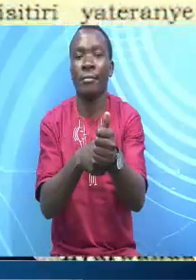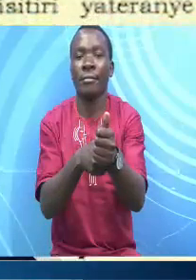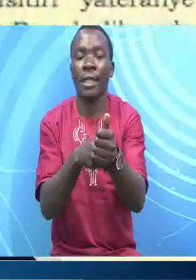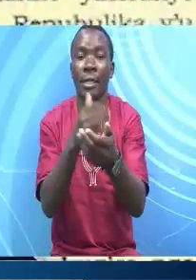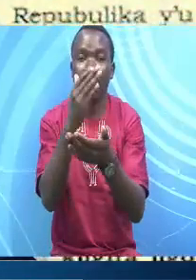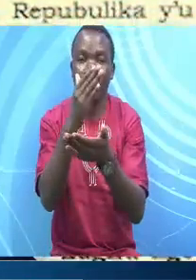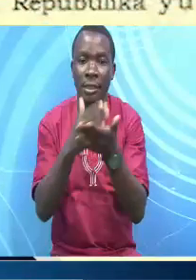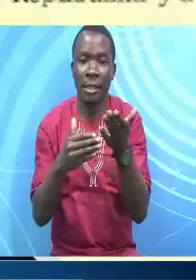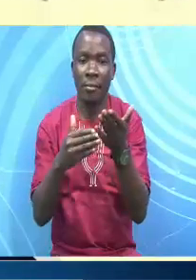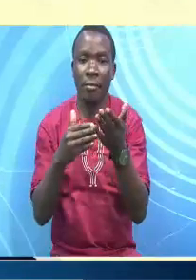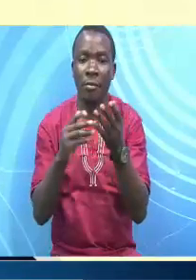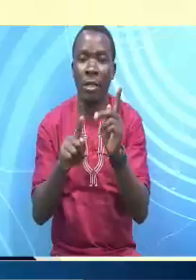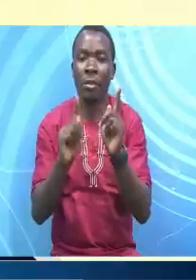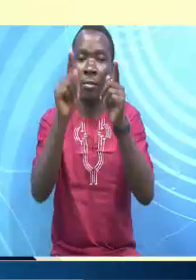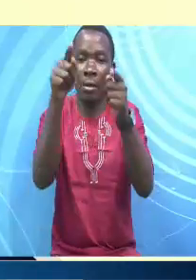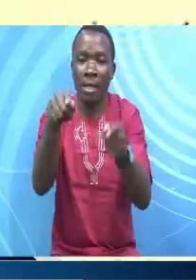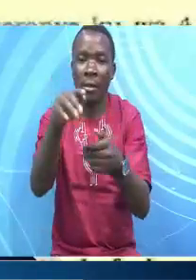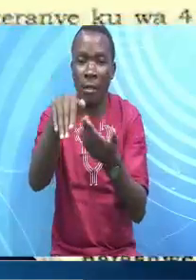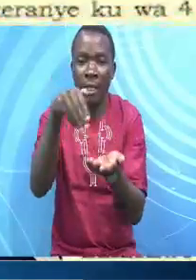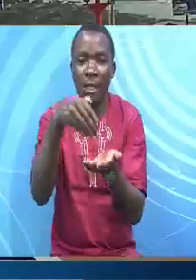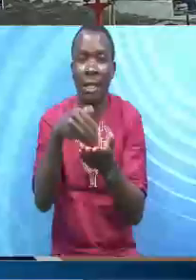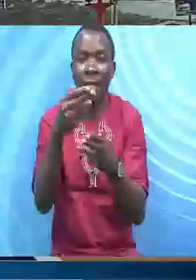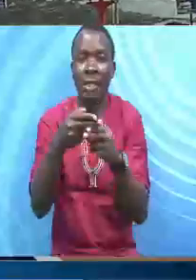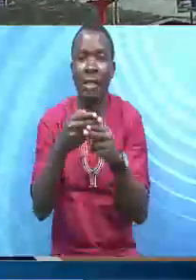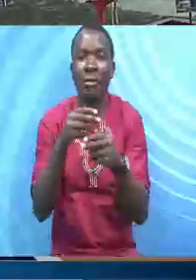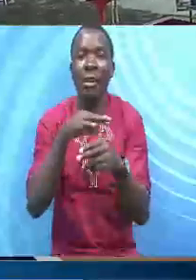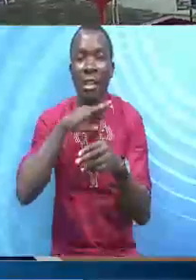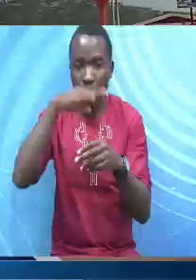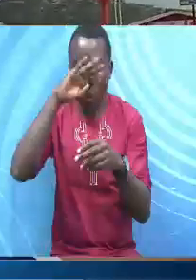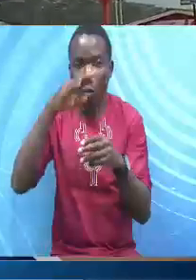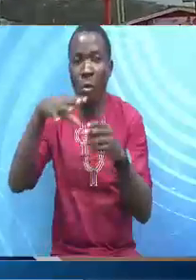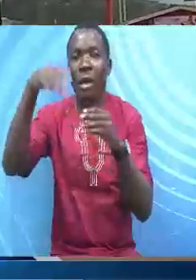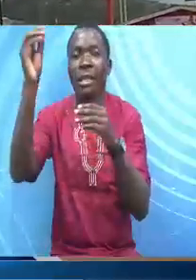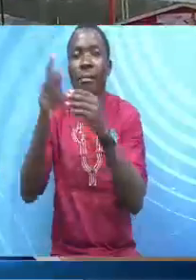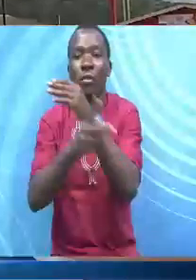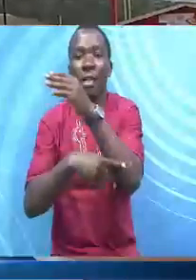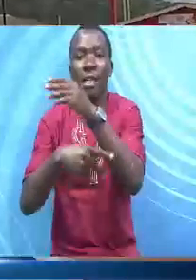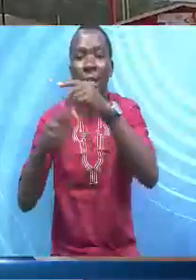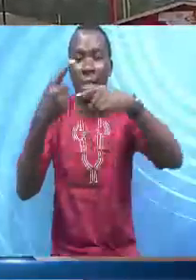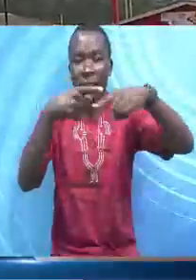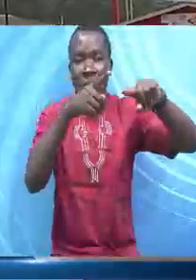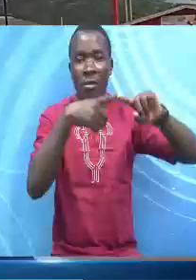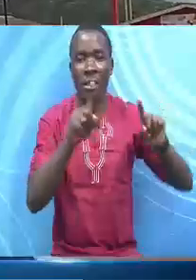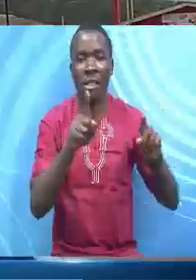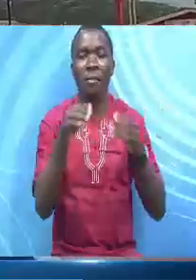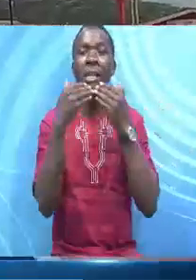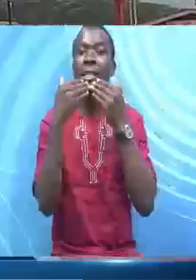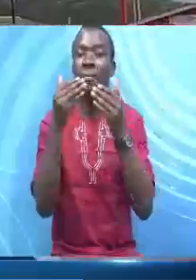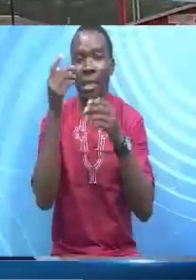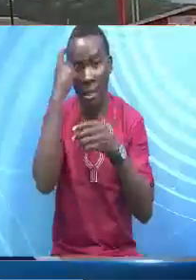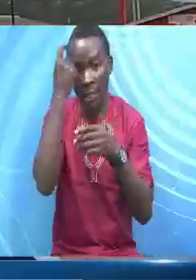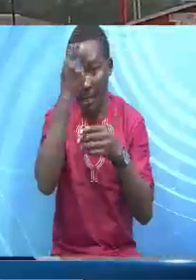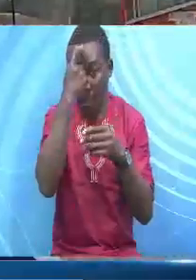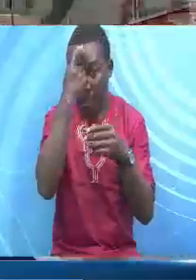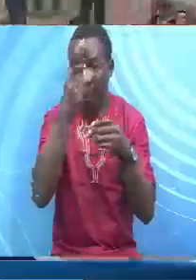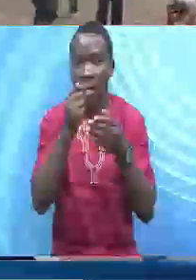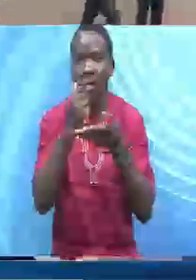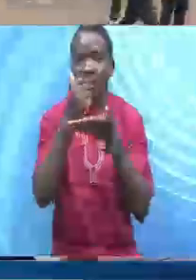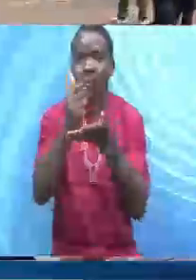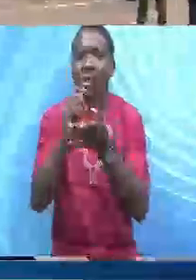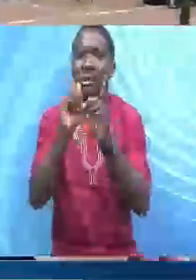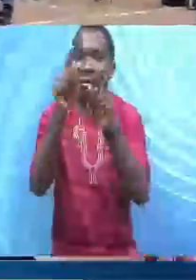Bamwe mu babyukiye mu kigo gitegwa mu modoka cya Nyabugogo berekeza mu ntara bazitandukanye barashimira guverinoma yabafashe gusanga